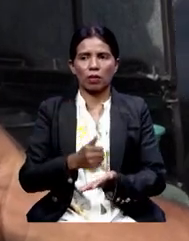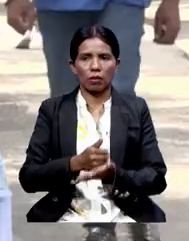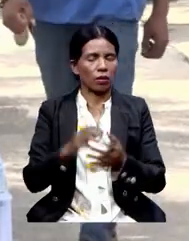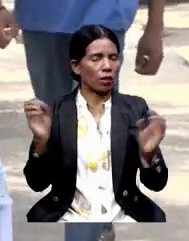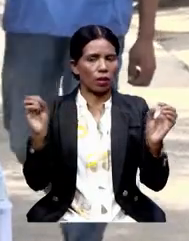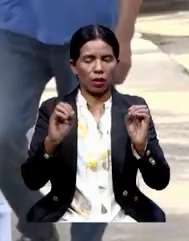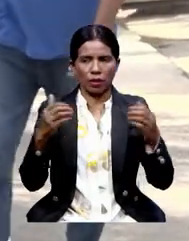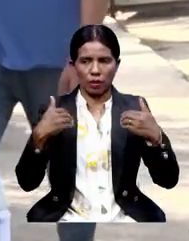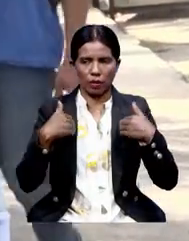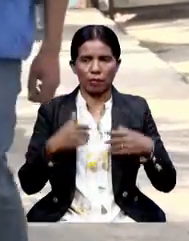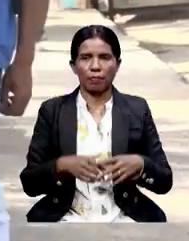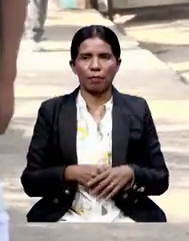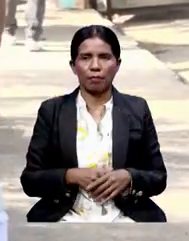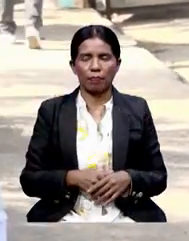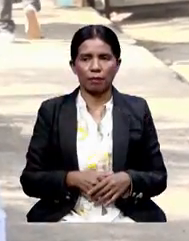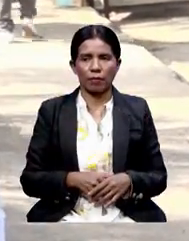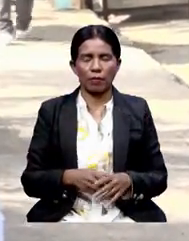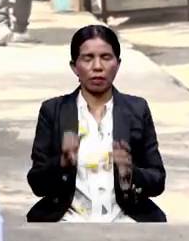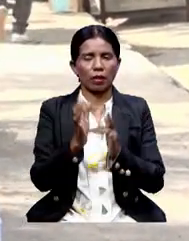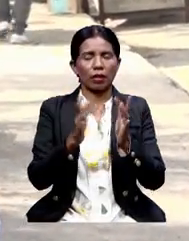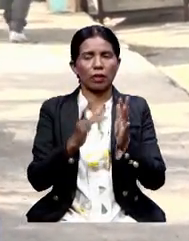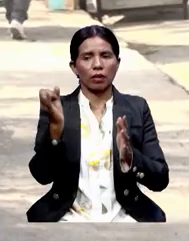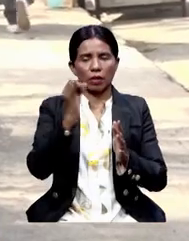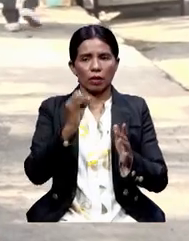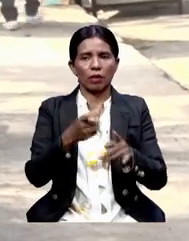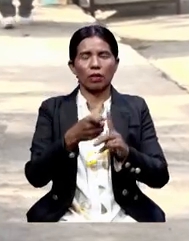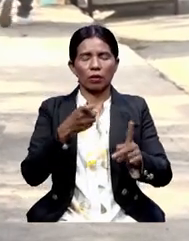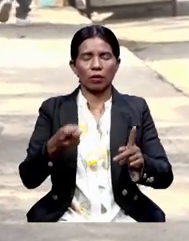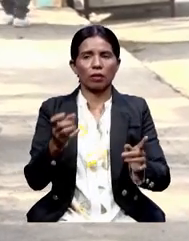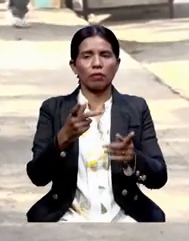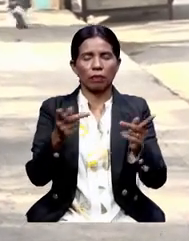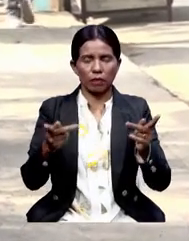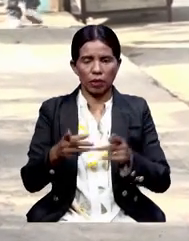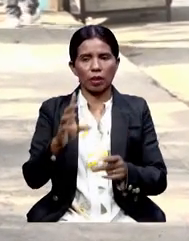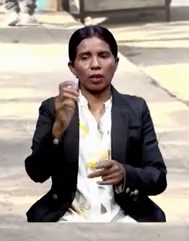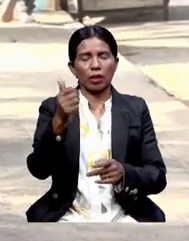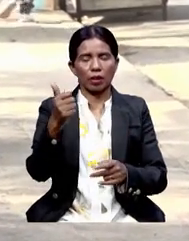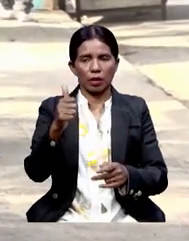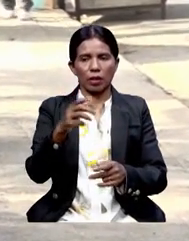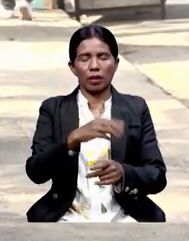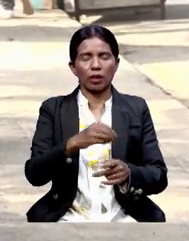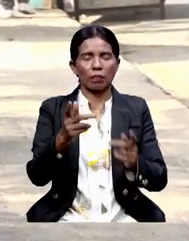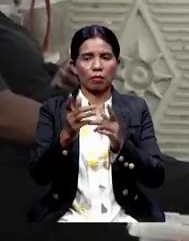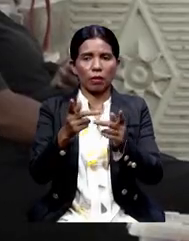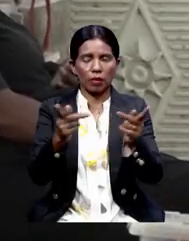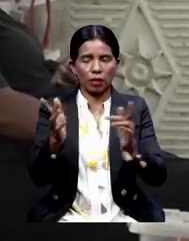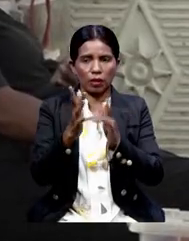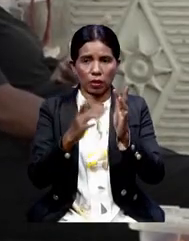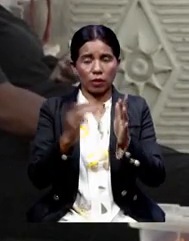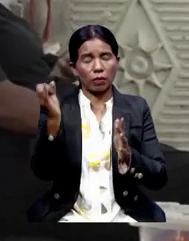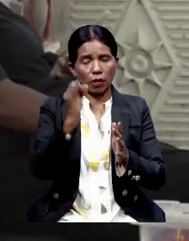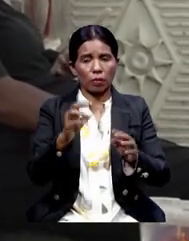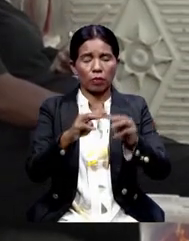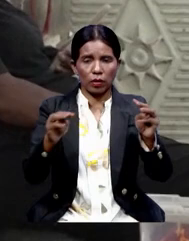ha Cristo Rei no area branca pertence ba zona 10 i ha posto administrativo Cristo Rei municipio dili ho